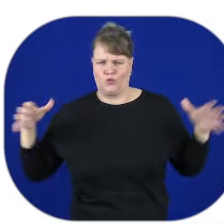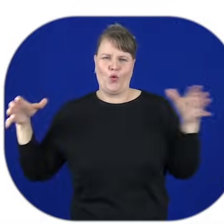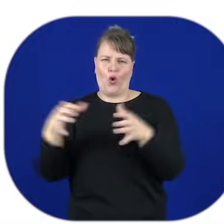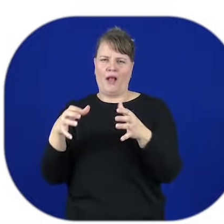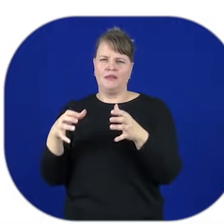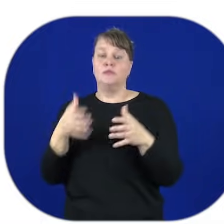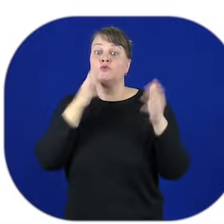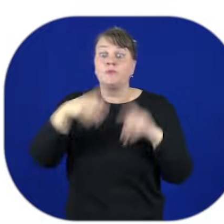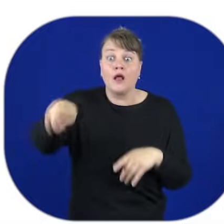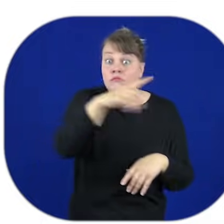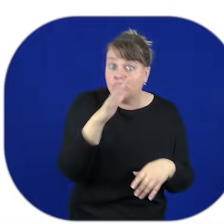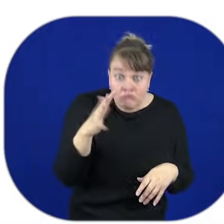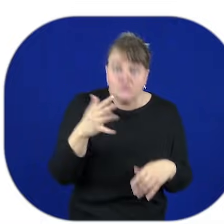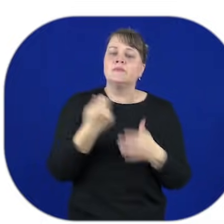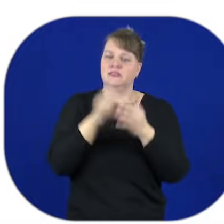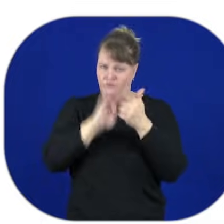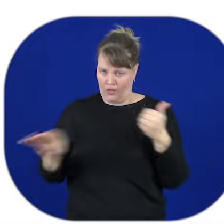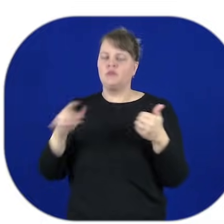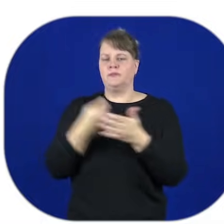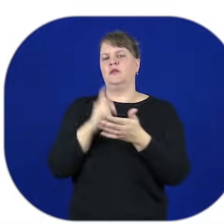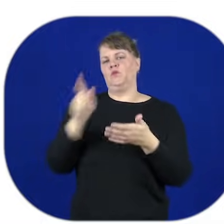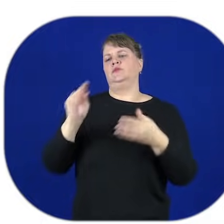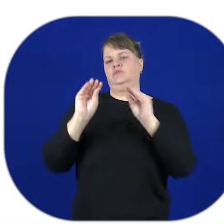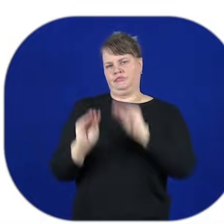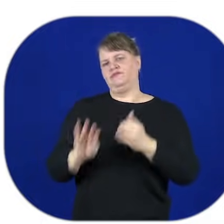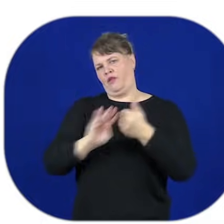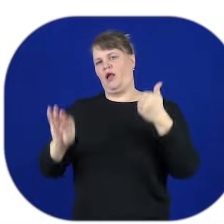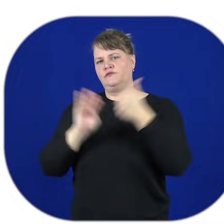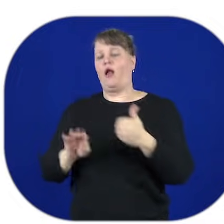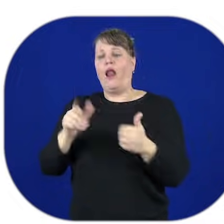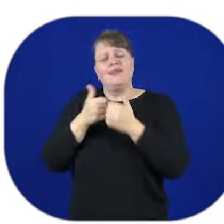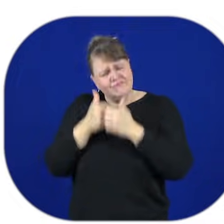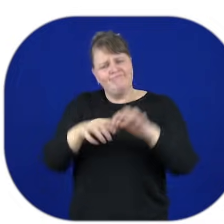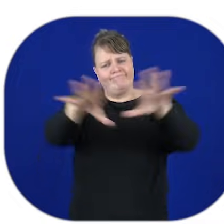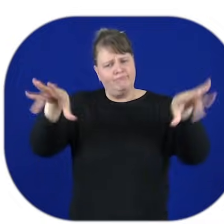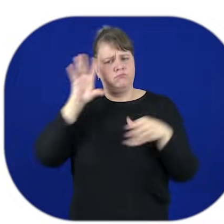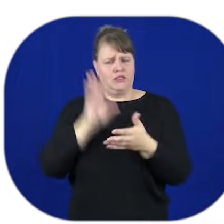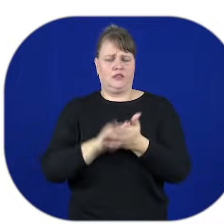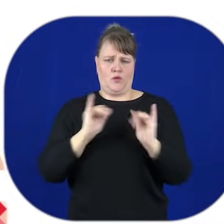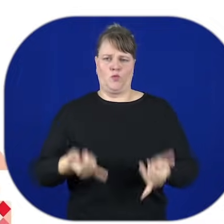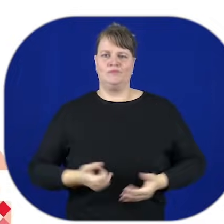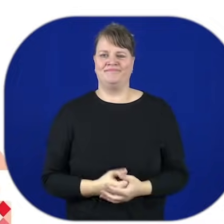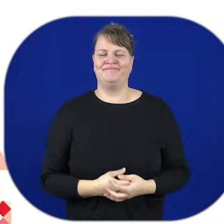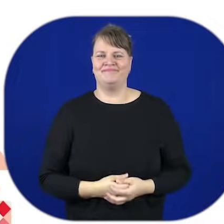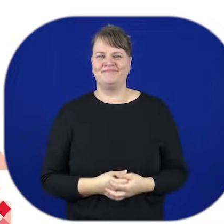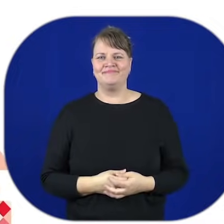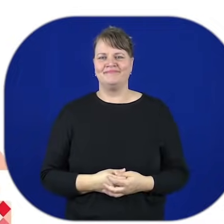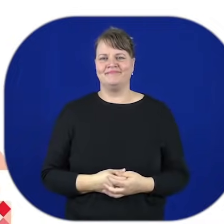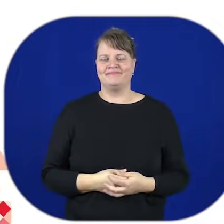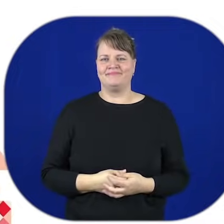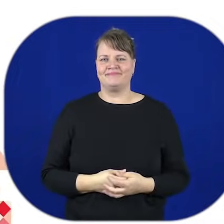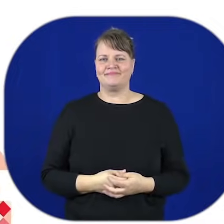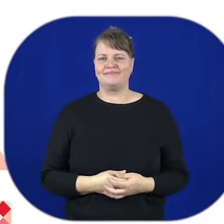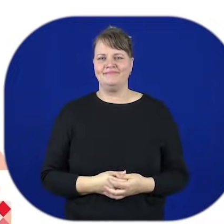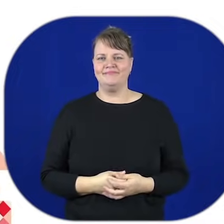domácnosti. Typická rodina hospodaří z pravidla společně. Pokud tomu tak není, rozdělíme jednotlivé osoby do samostatně